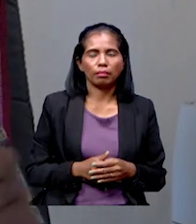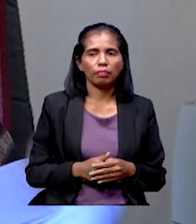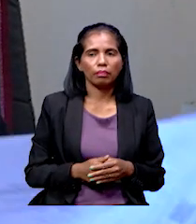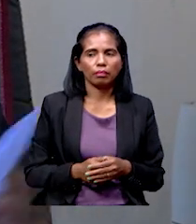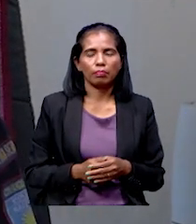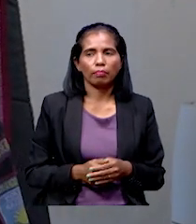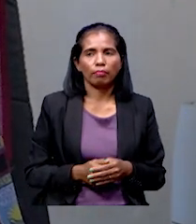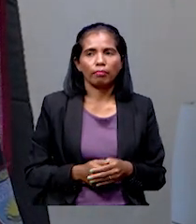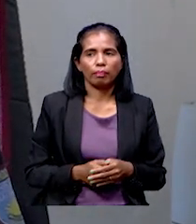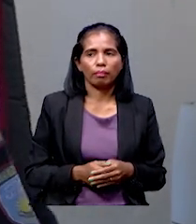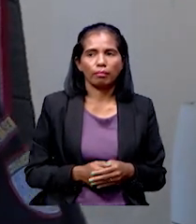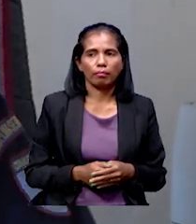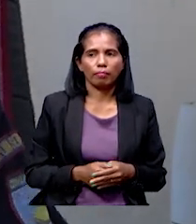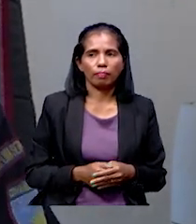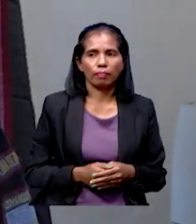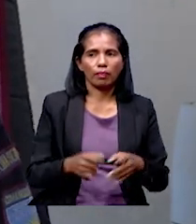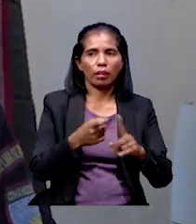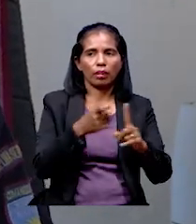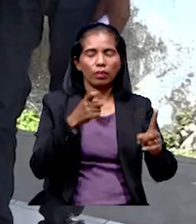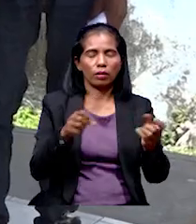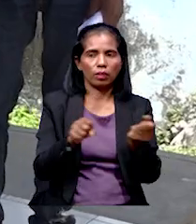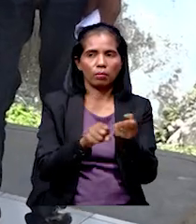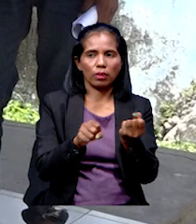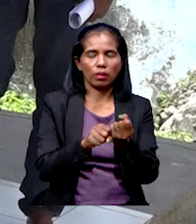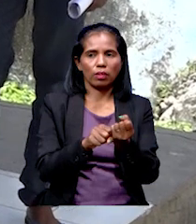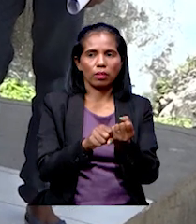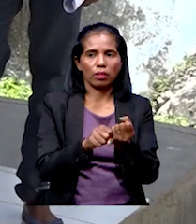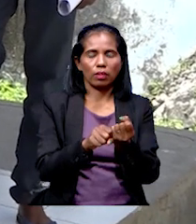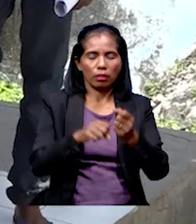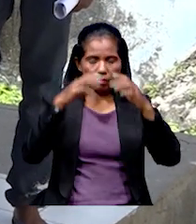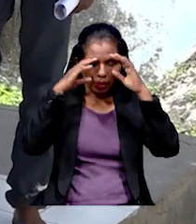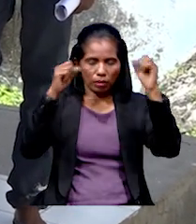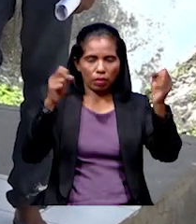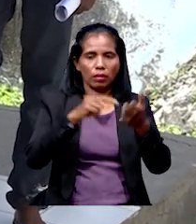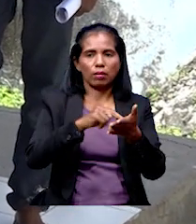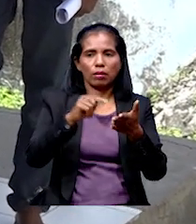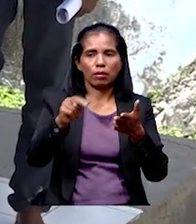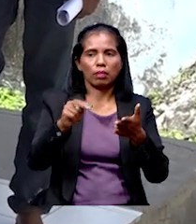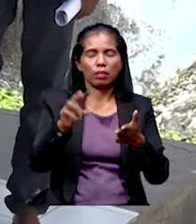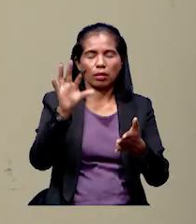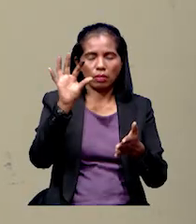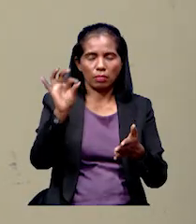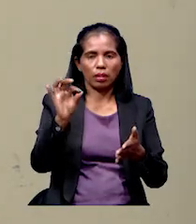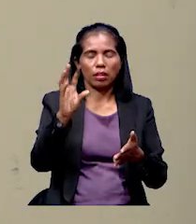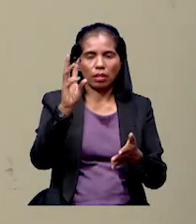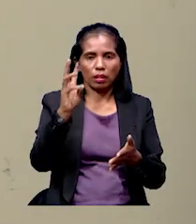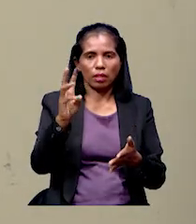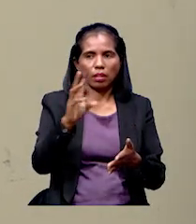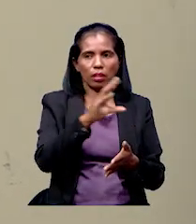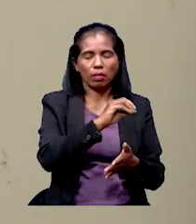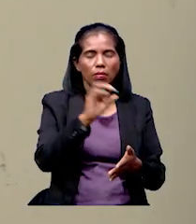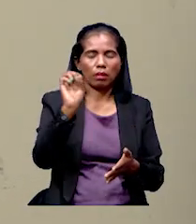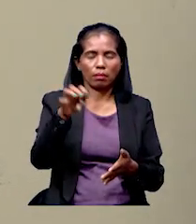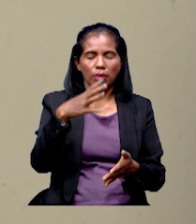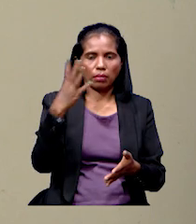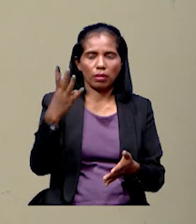apa. Masih ni, husi apa yang ti kandatu kandatu presiden ti nomor satu sia ne ho 14.